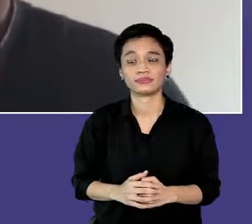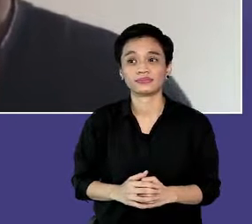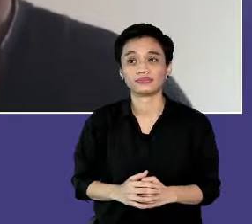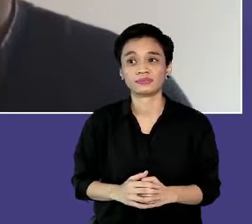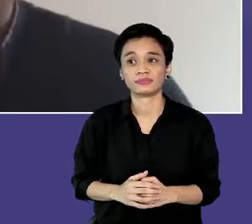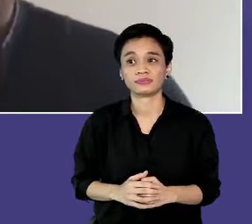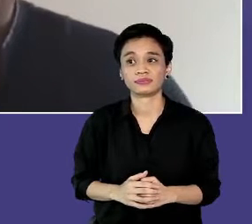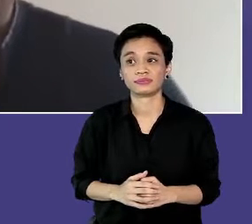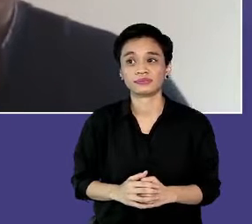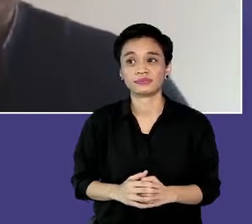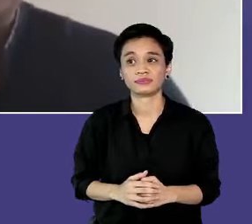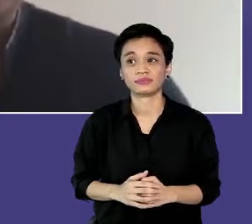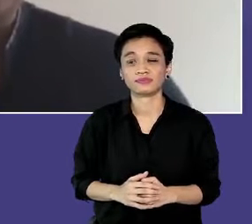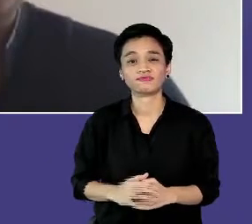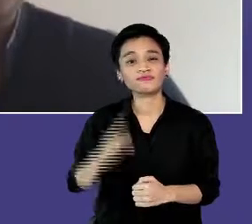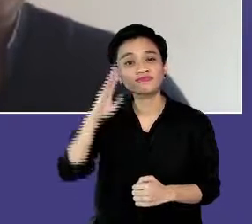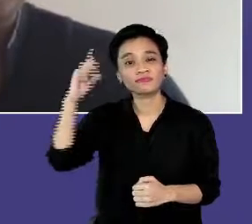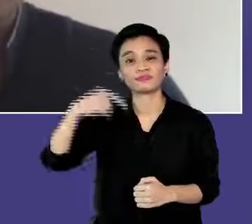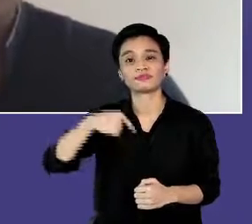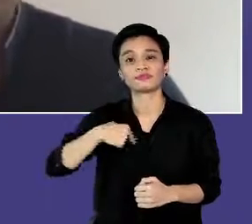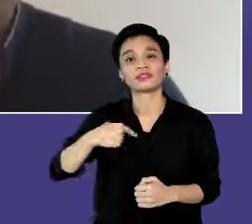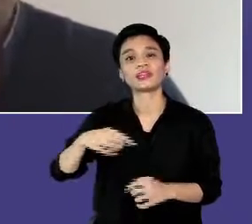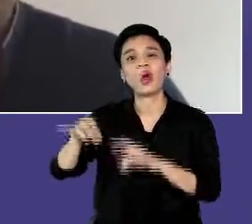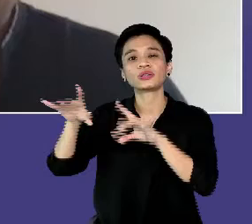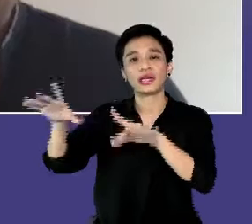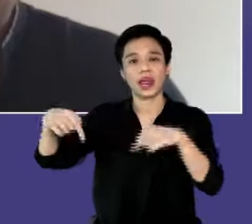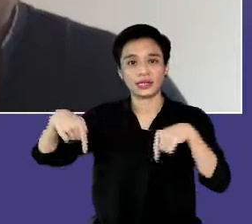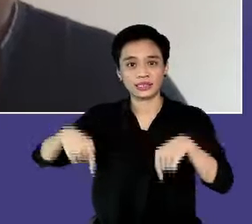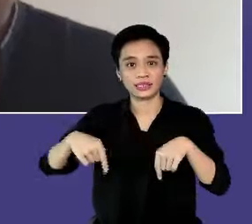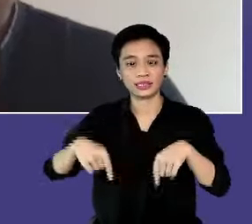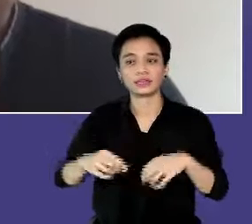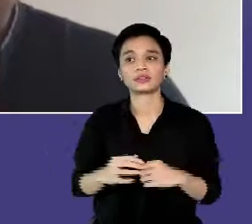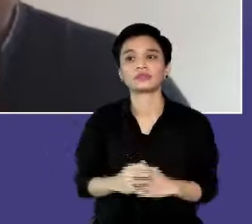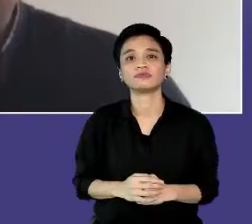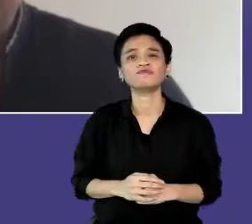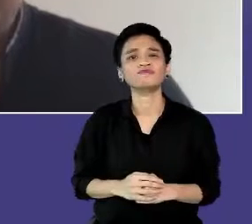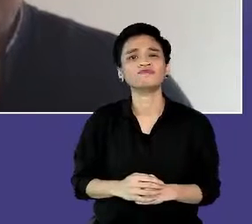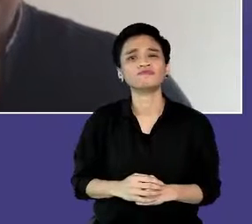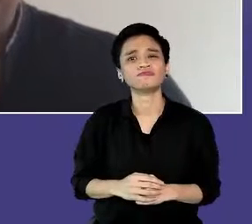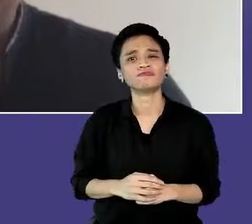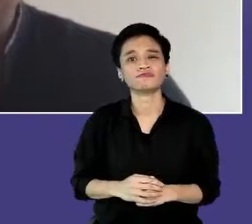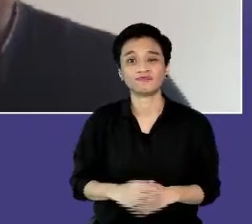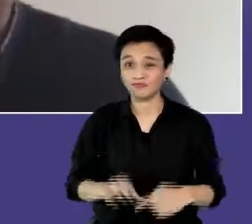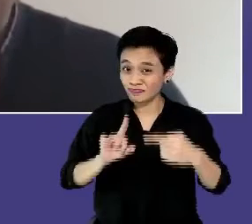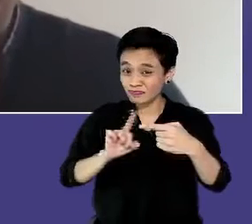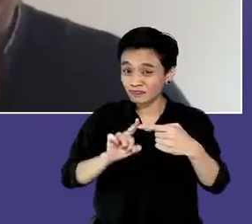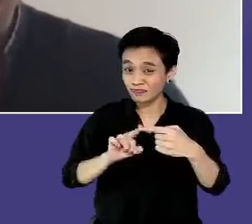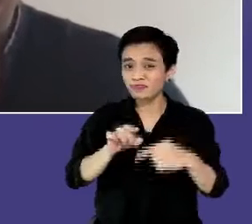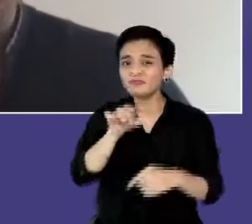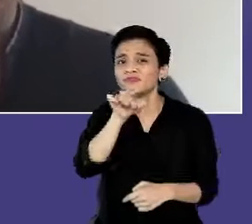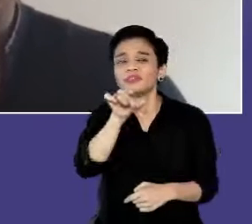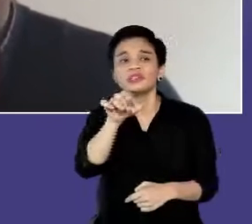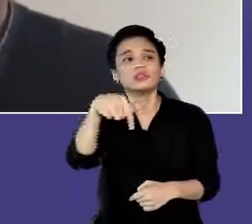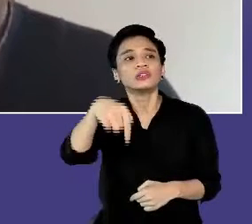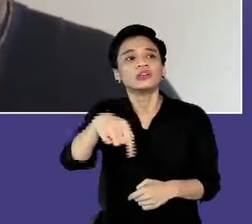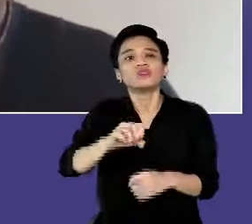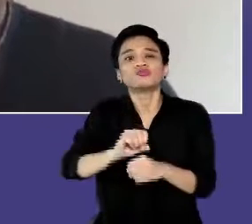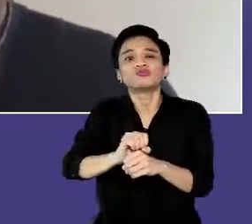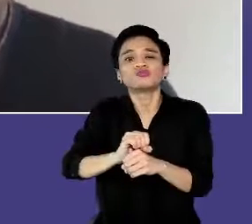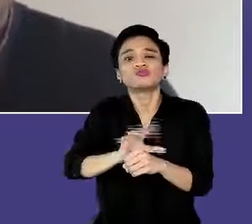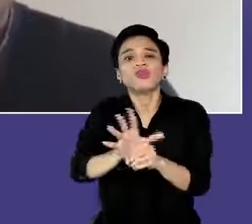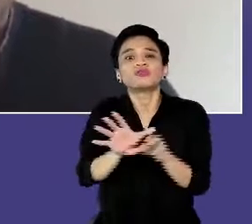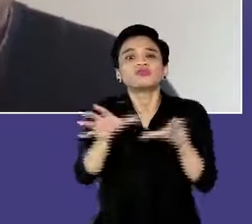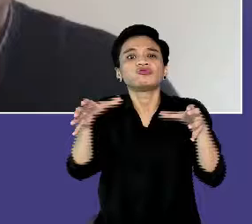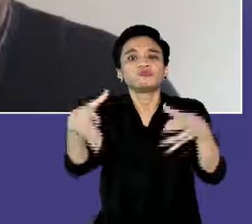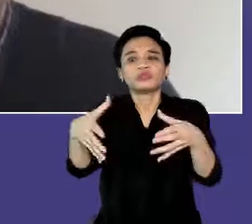kau tercipta dari besok Tralia Prof sama banyak-banyak pertama saya Apa penyebab utama kenaikan jumlah kasus